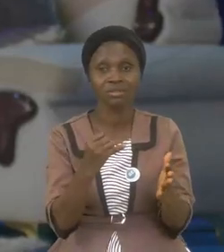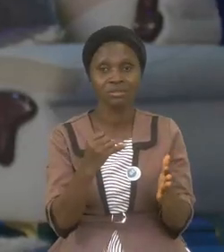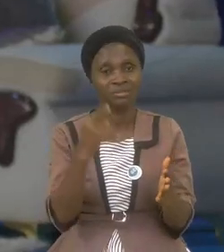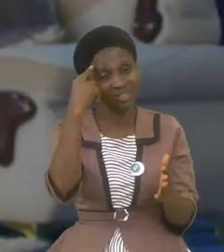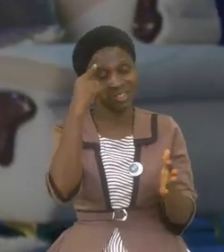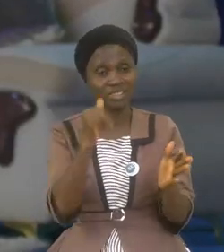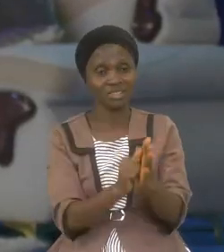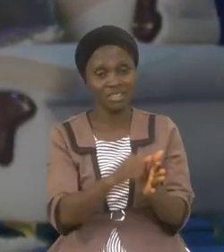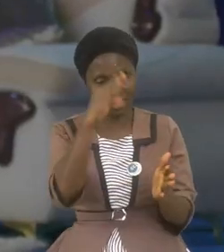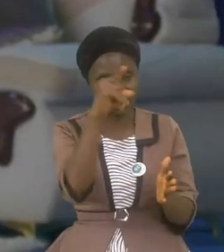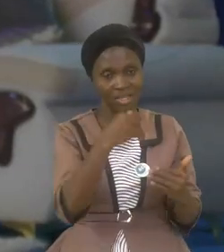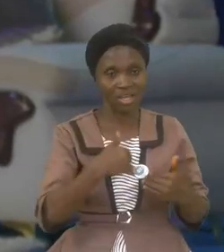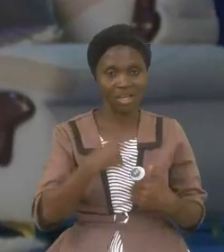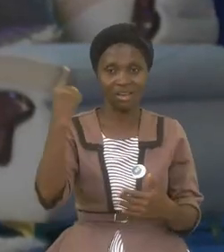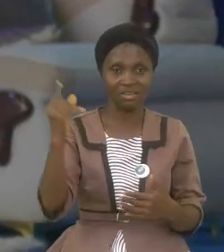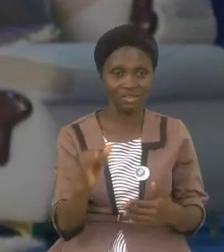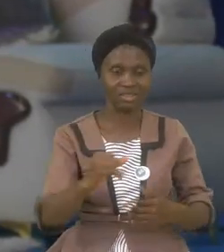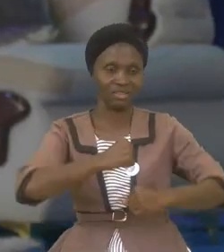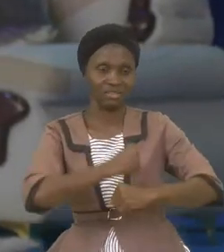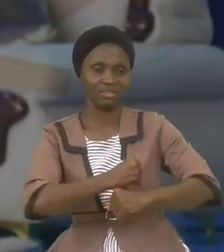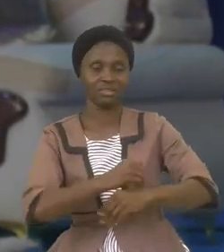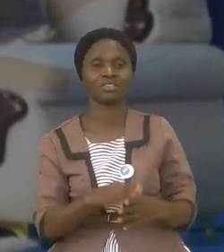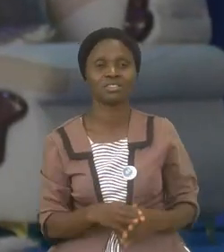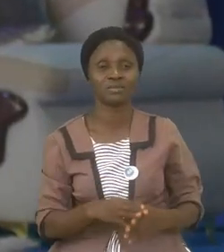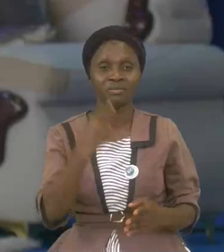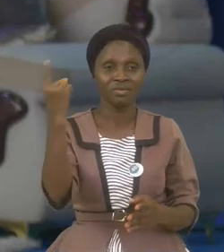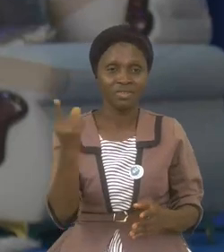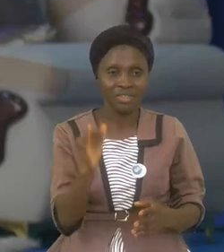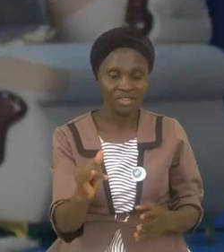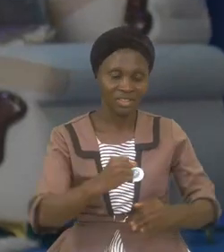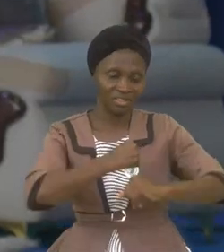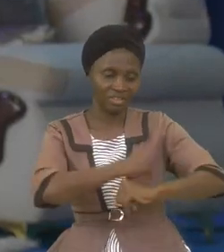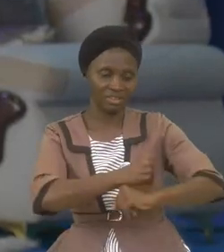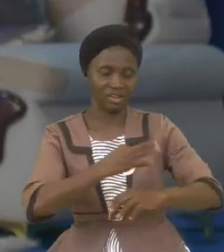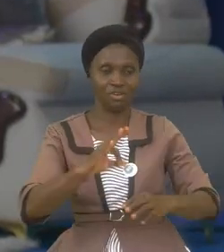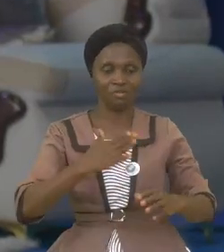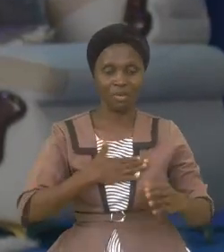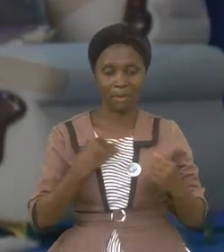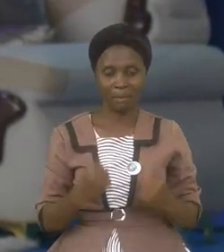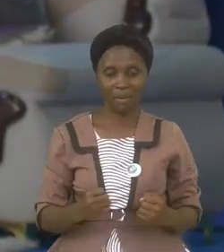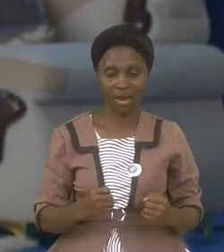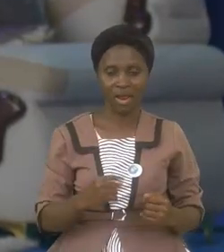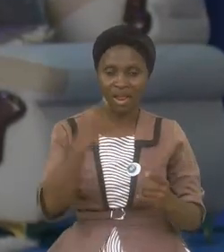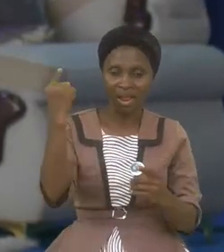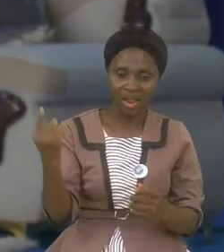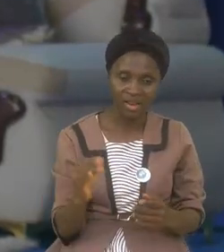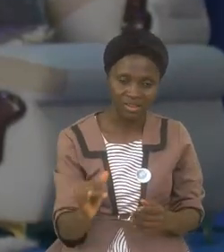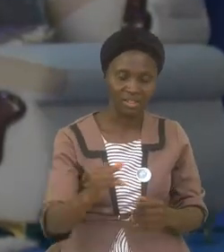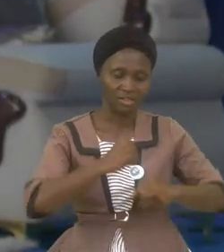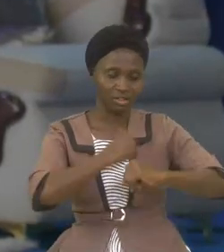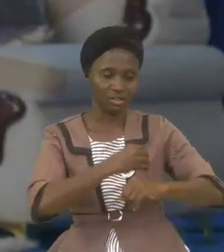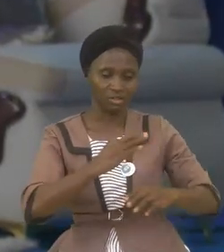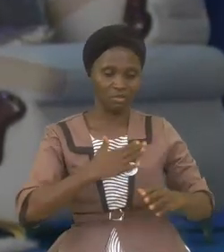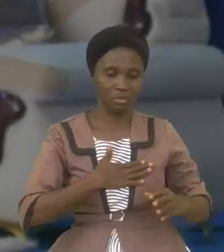cru que ça peut arriver comme ça. Il croit à la sécurité éternelle, qu'il est sécurisé. Je suis sécurisé sur